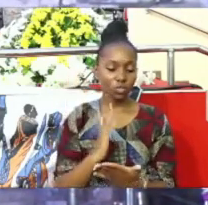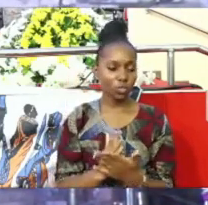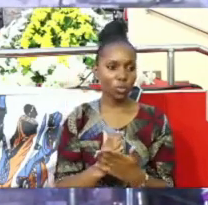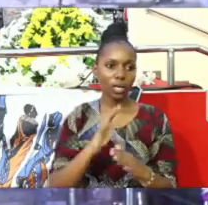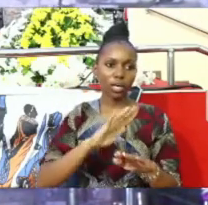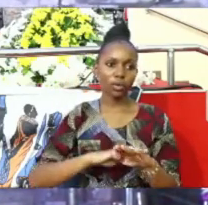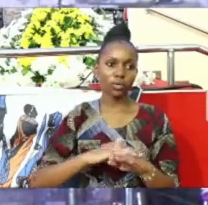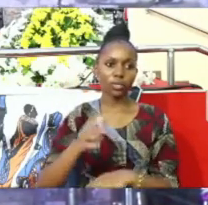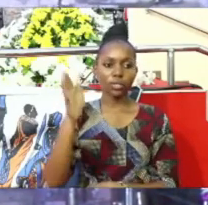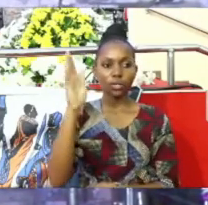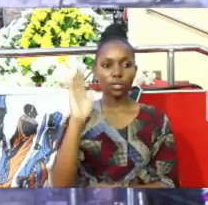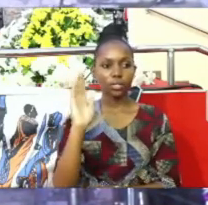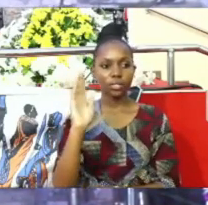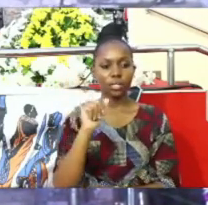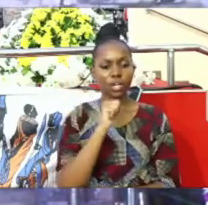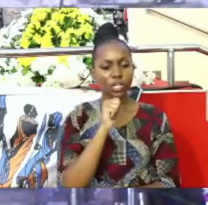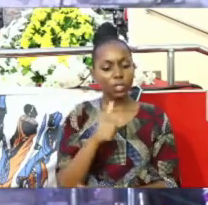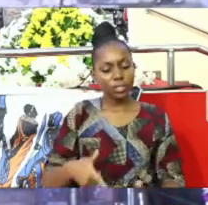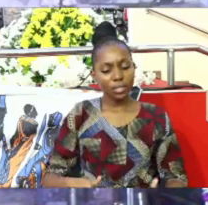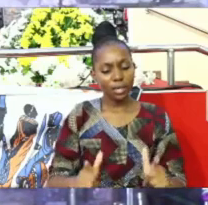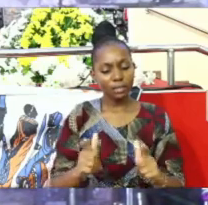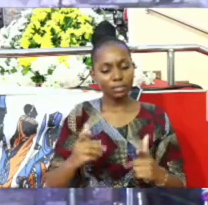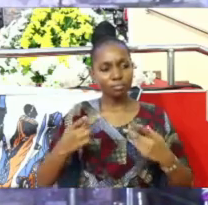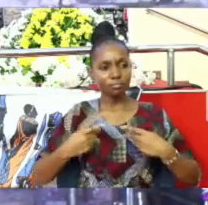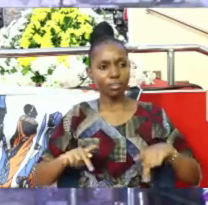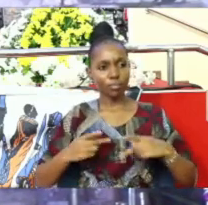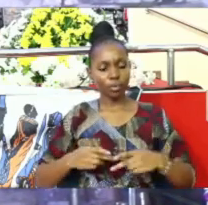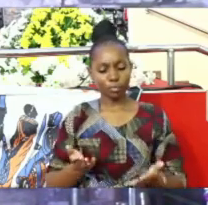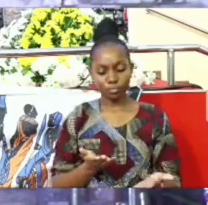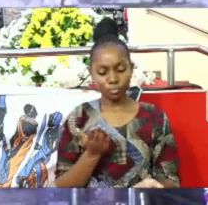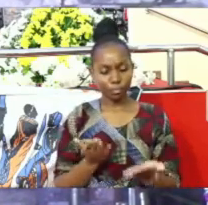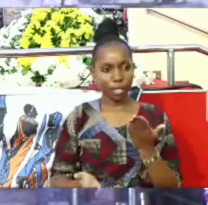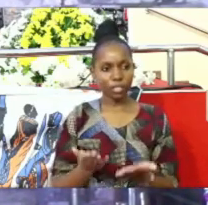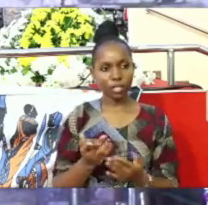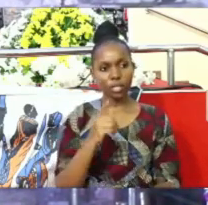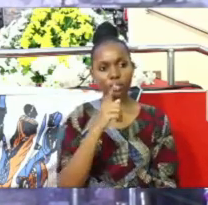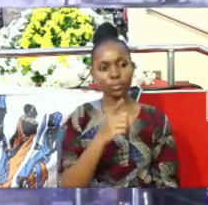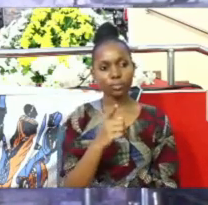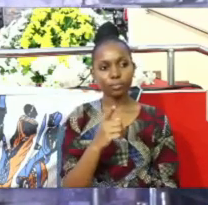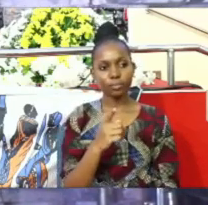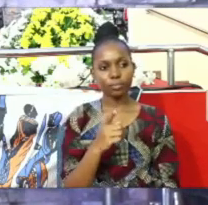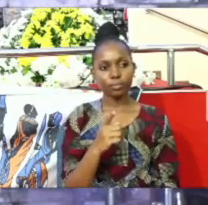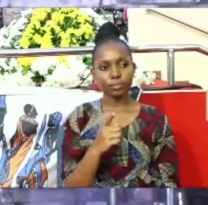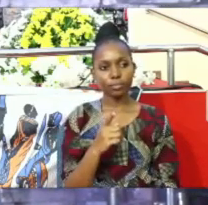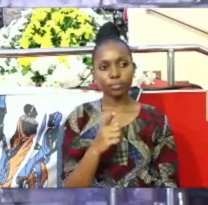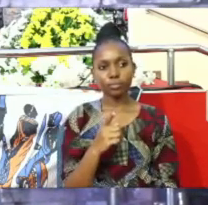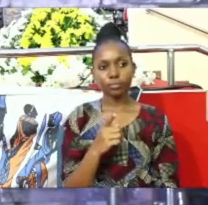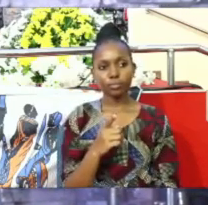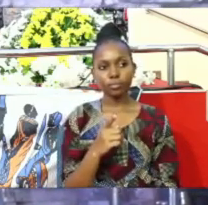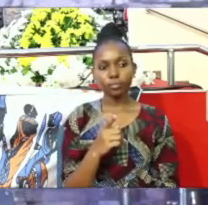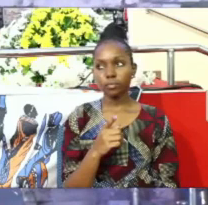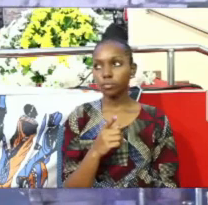mzuri. Don't let nobody measure you. Usikubalie yeyote akupime. There is so much potential in